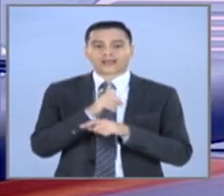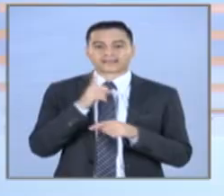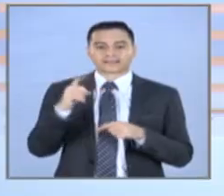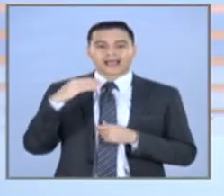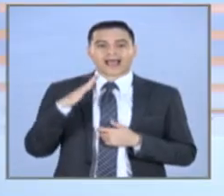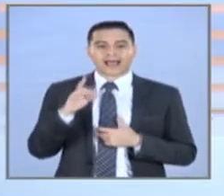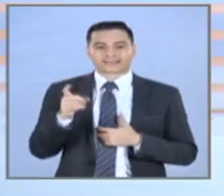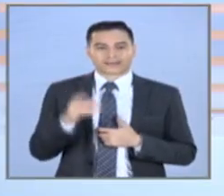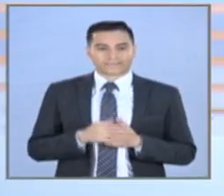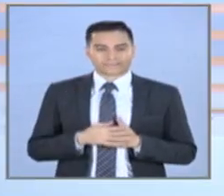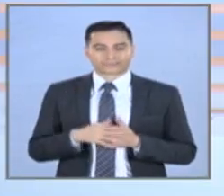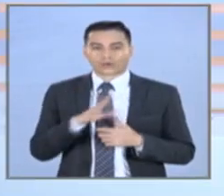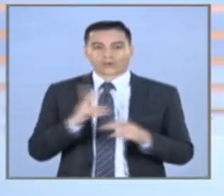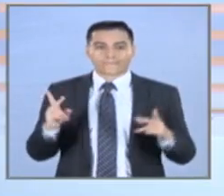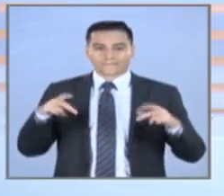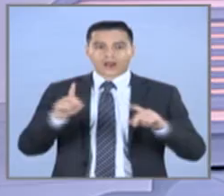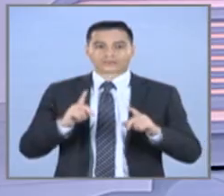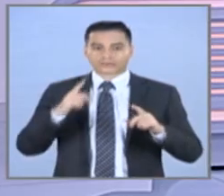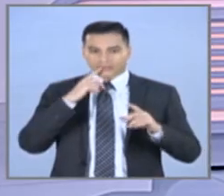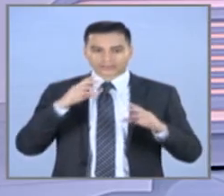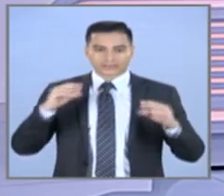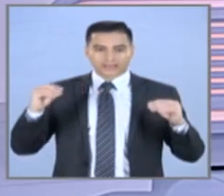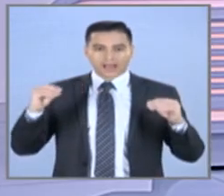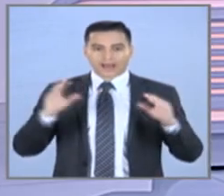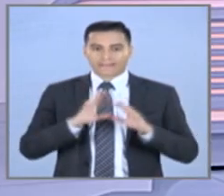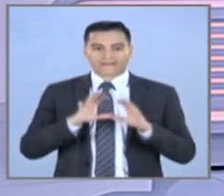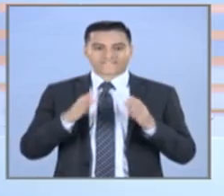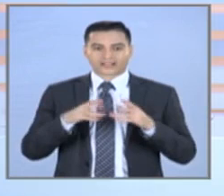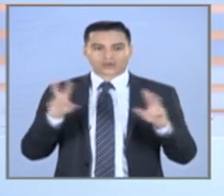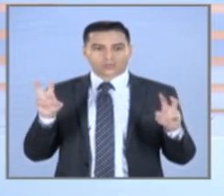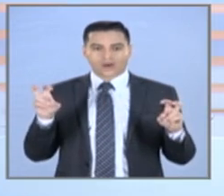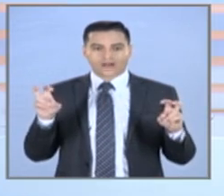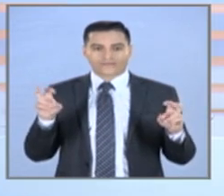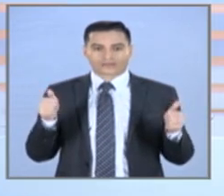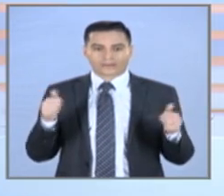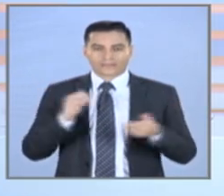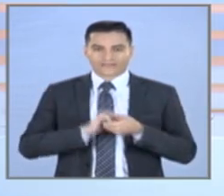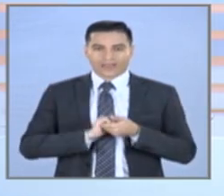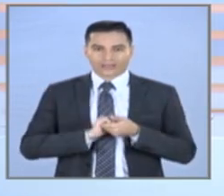والأستاذ حسن. محدش طبعاً هيتكلم من الفرقتين، اتفقنا؟